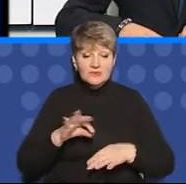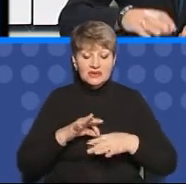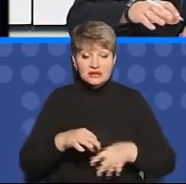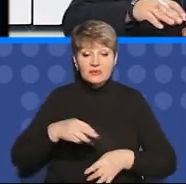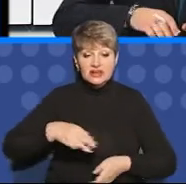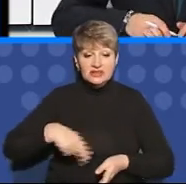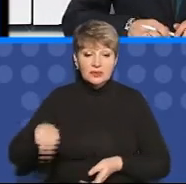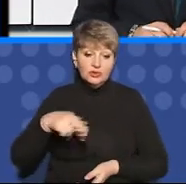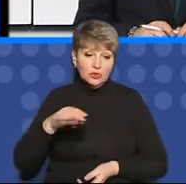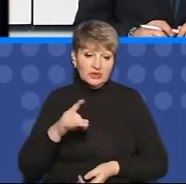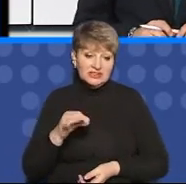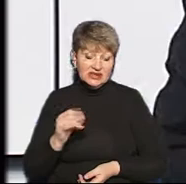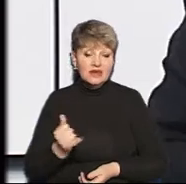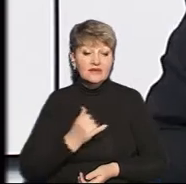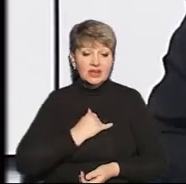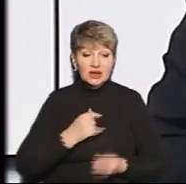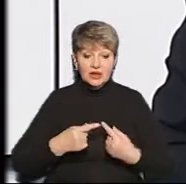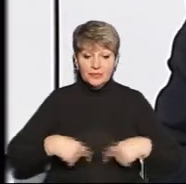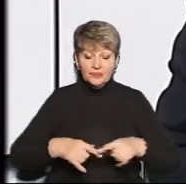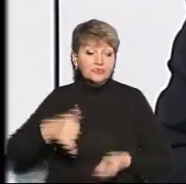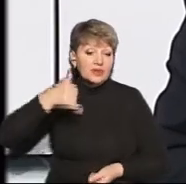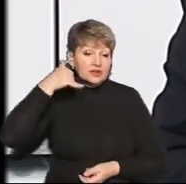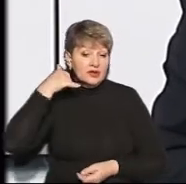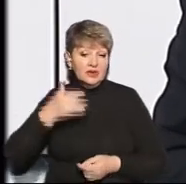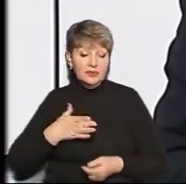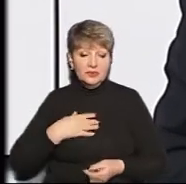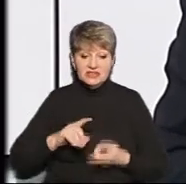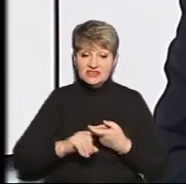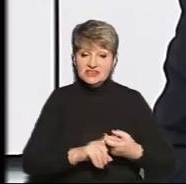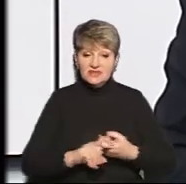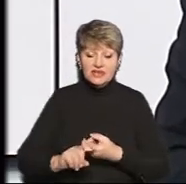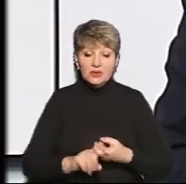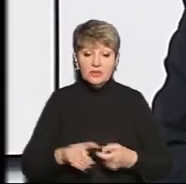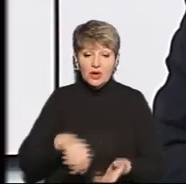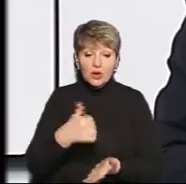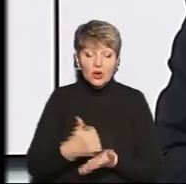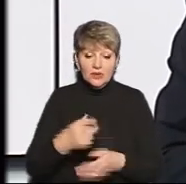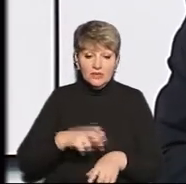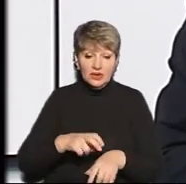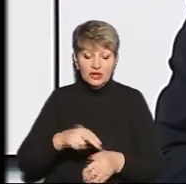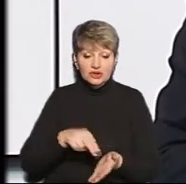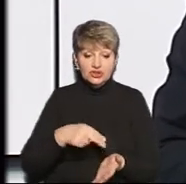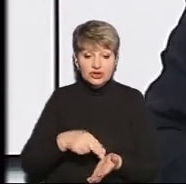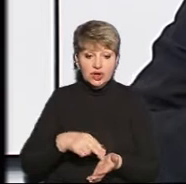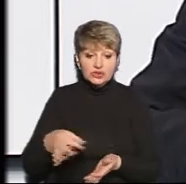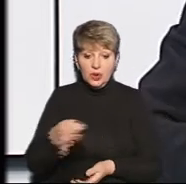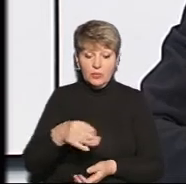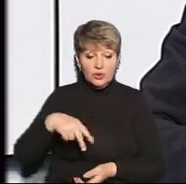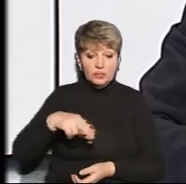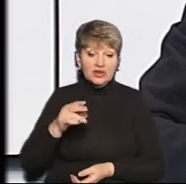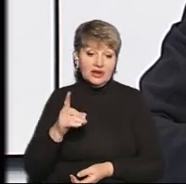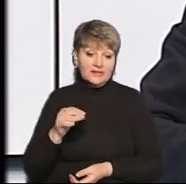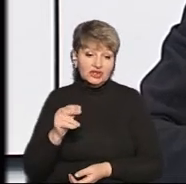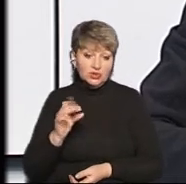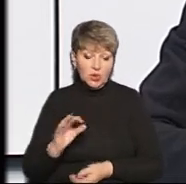Дубінський. Погодь. Дякую, Станіславе. У нашій студії телефоном, зв'язком з нашою студією, головний лікар-епідеміолог Черкаської області Людмила Кравченка. Пані